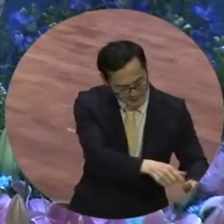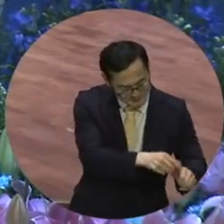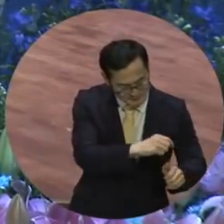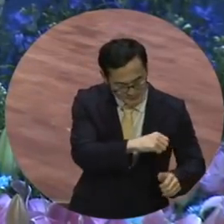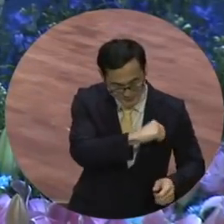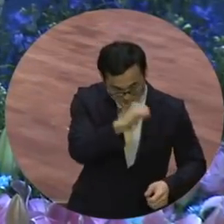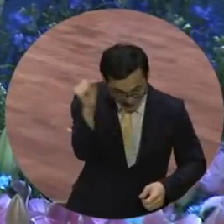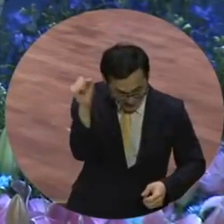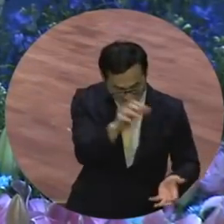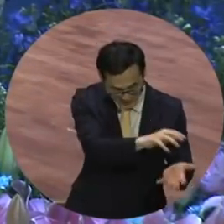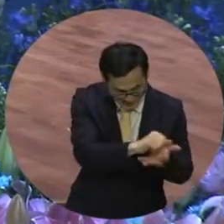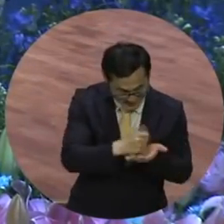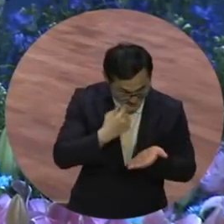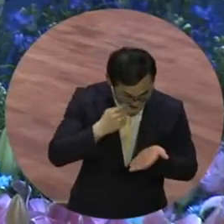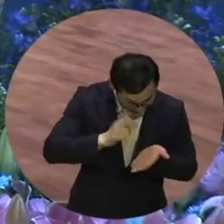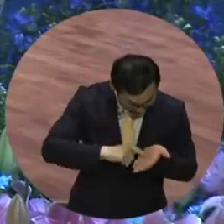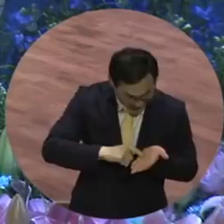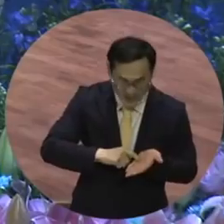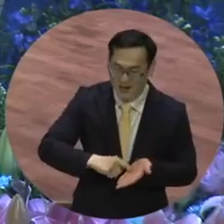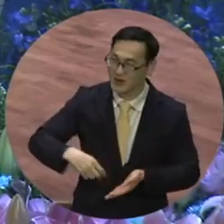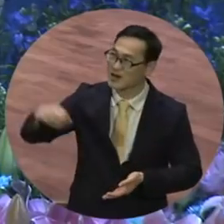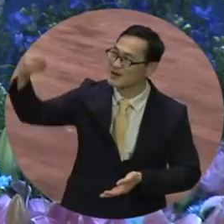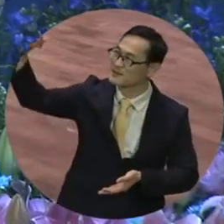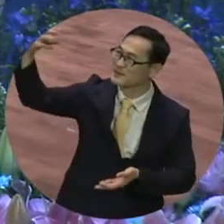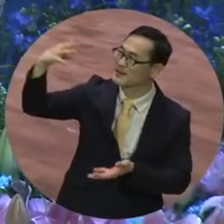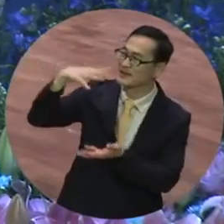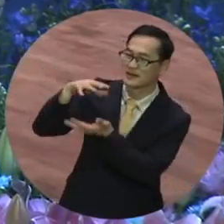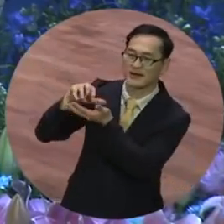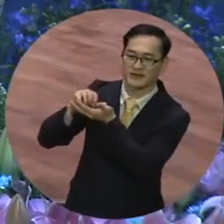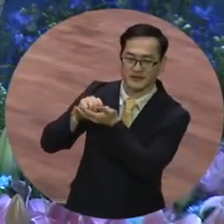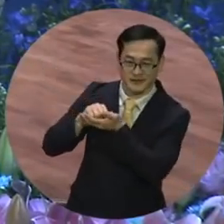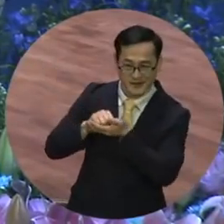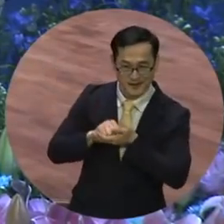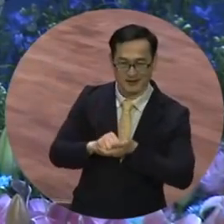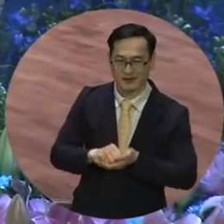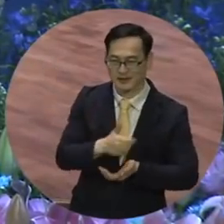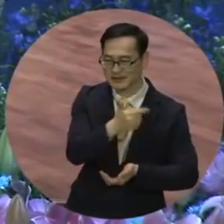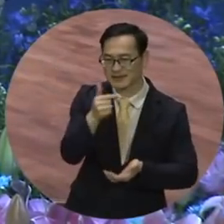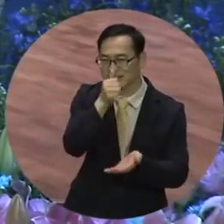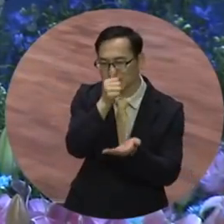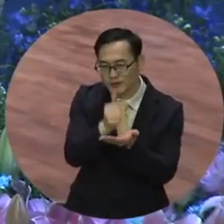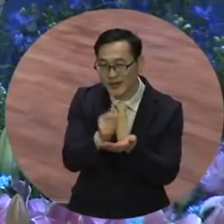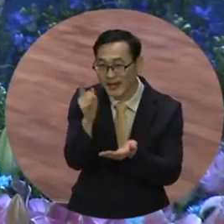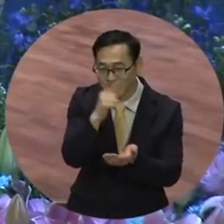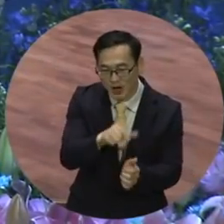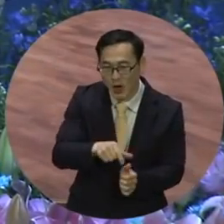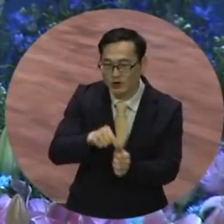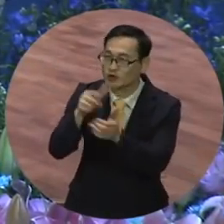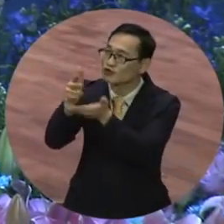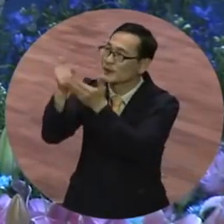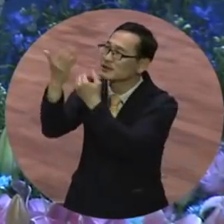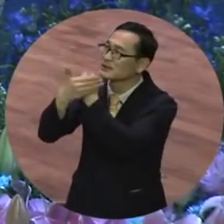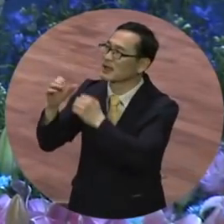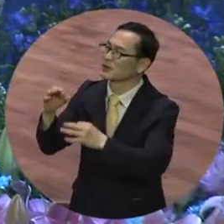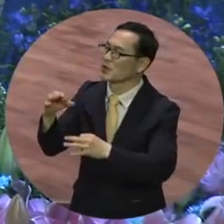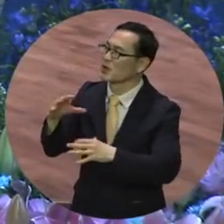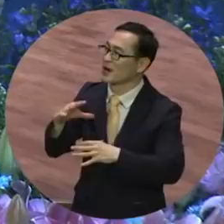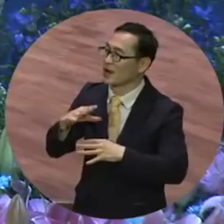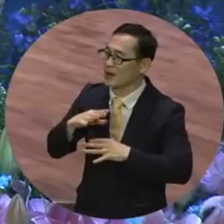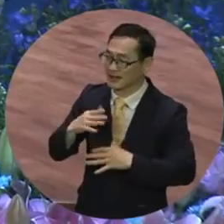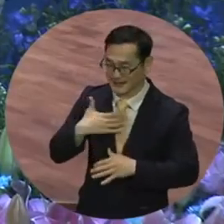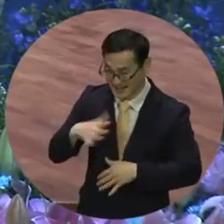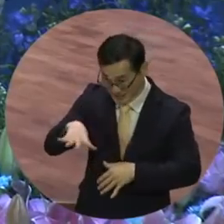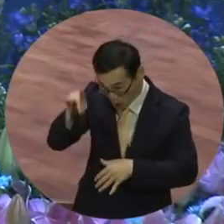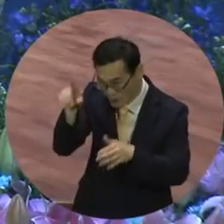광명을 얻었네. 큰 죄악에서 건지신 주 은혜 놀라와 나 처음 믿은 그